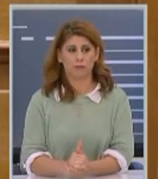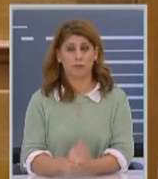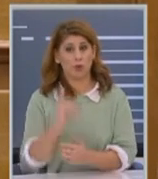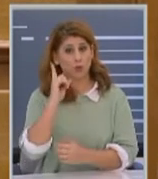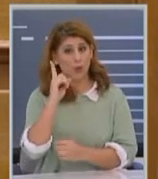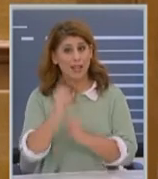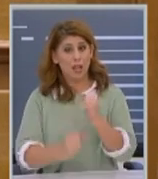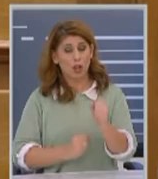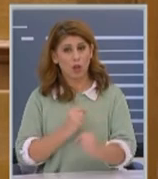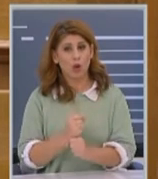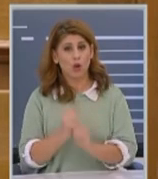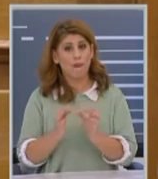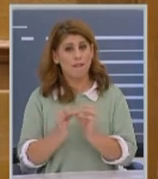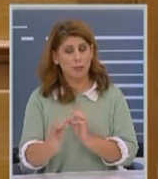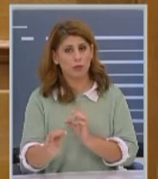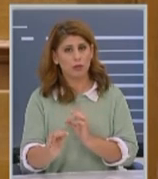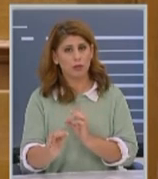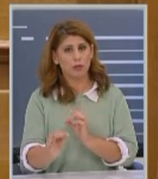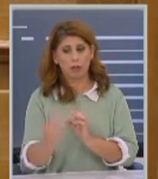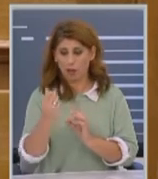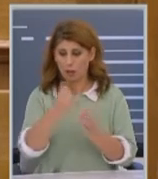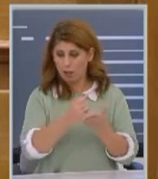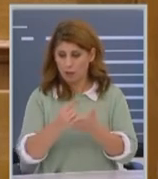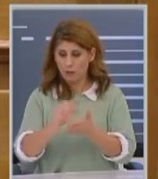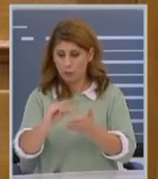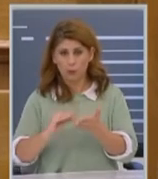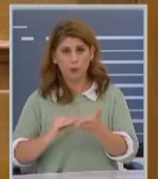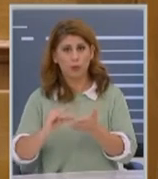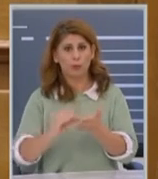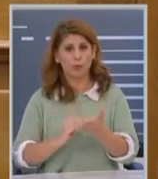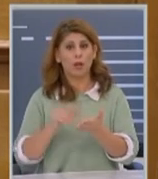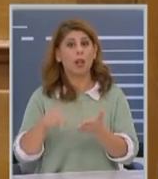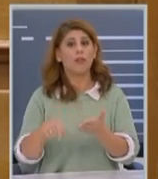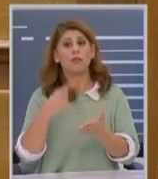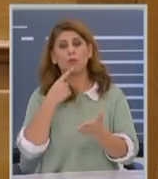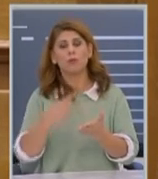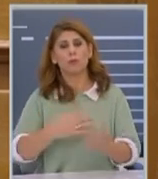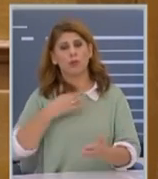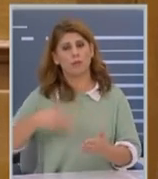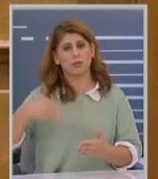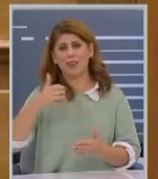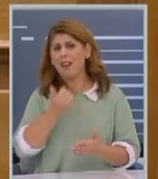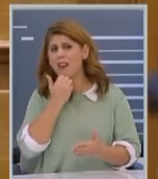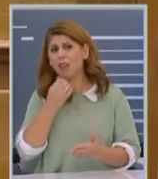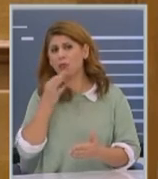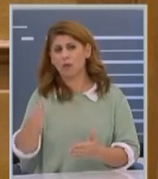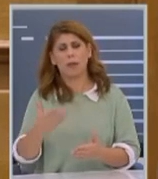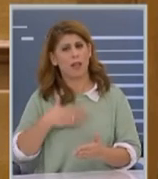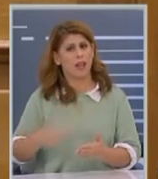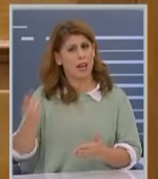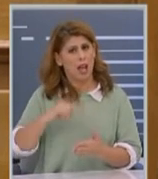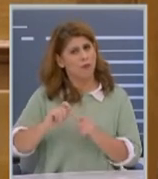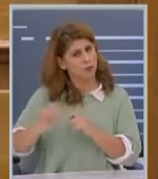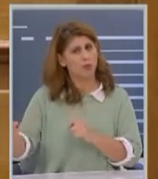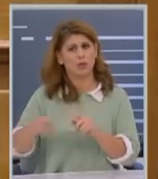χρόνο εφαρμογής του, η απορροφητικότητά του δεν είναι αυτή που είπε ο κ. Μητσοτάκης. Λάθος τον πληροφόρησαν, και αν θέλει αύριο να του στείλω